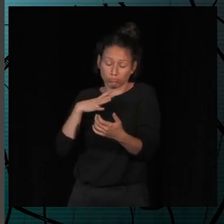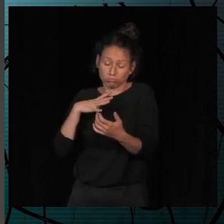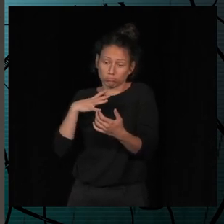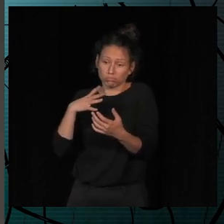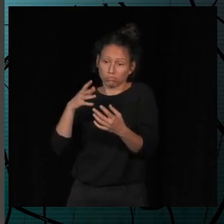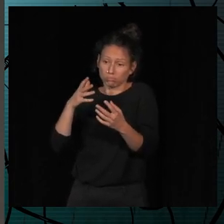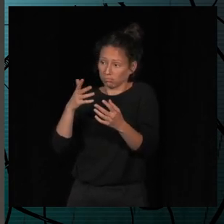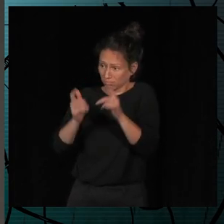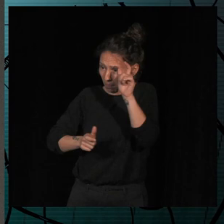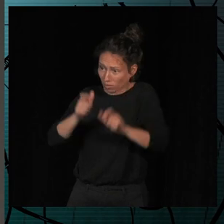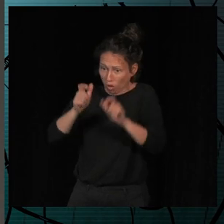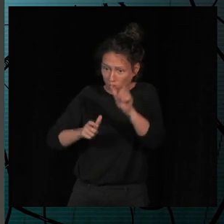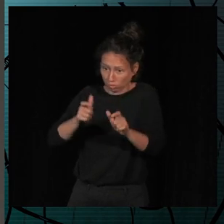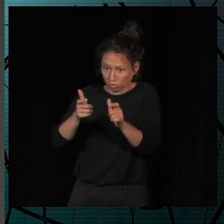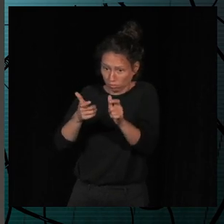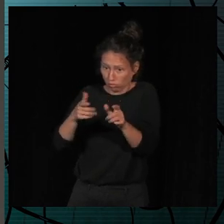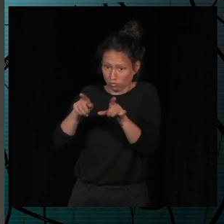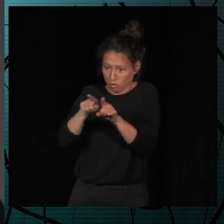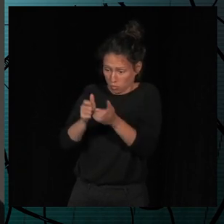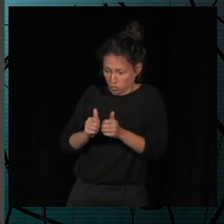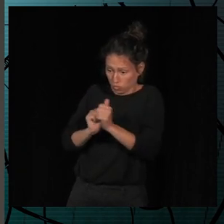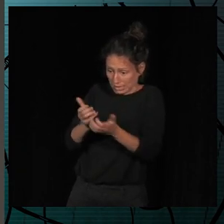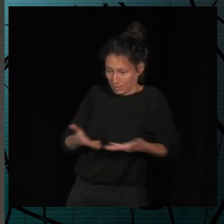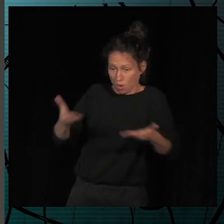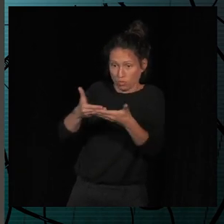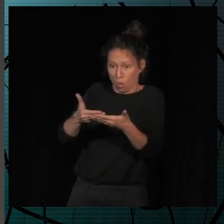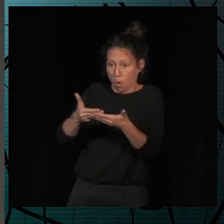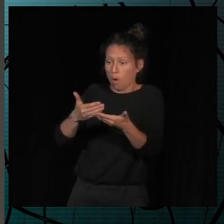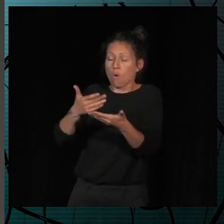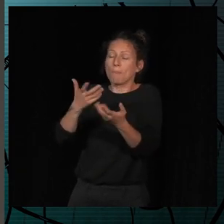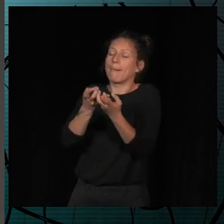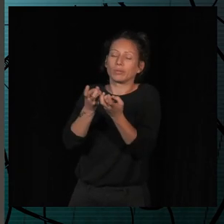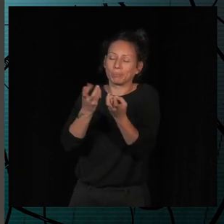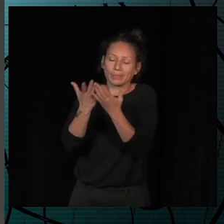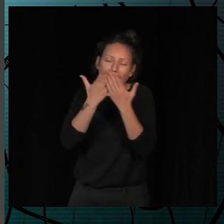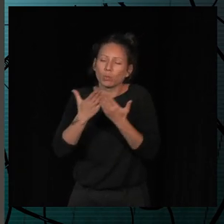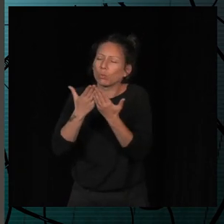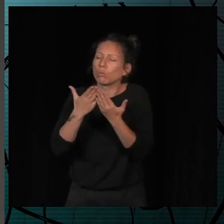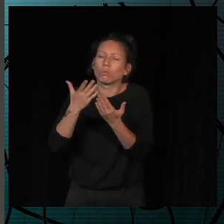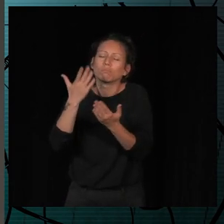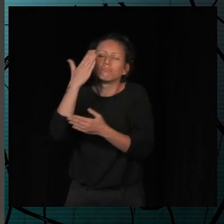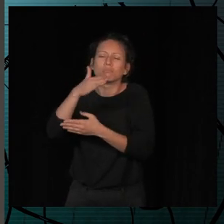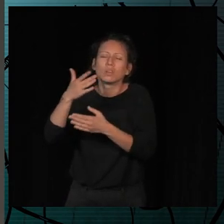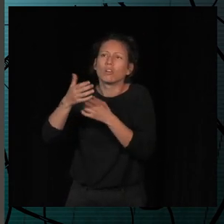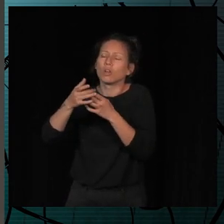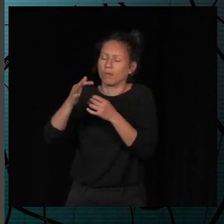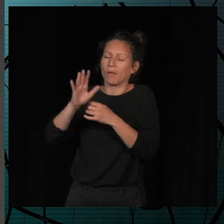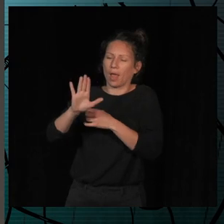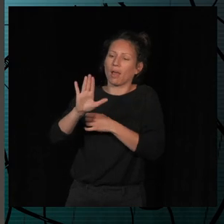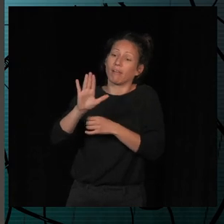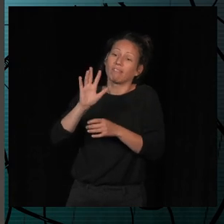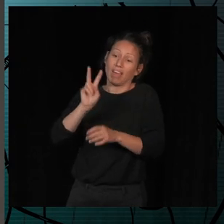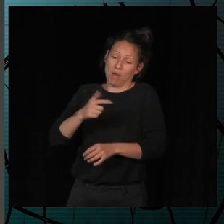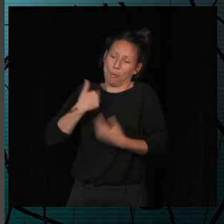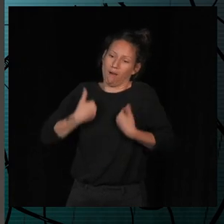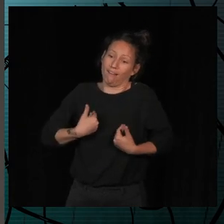violent c'est ça c'est la contextualisation c'estàd qu'il a été montré que vous savez dans les années le privilège de l'â